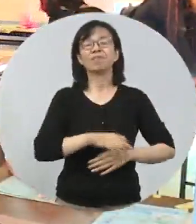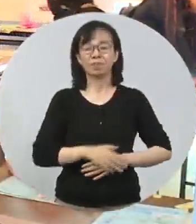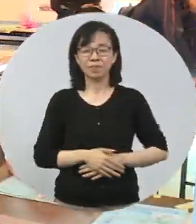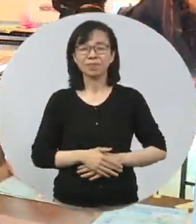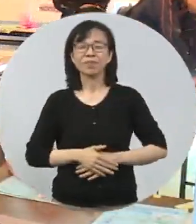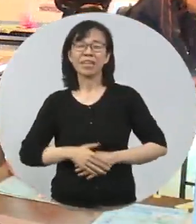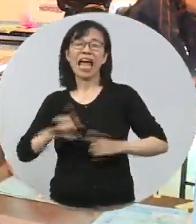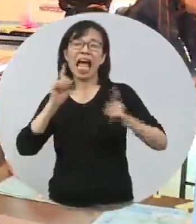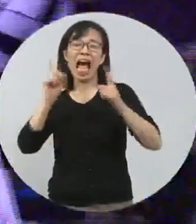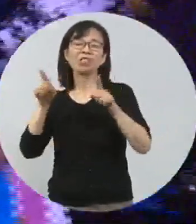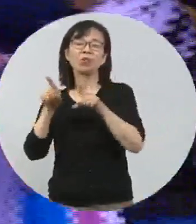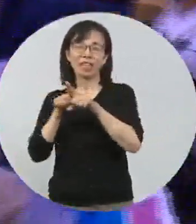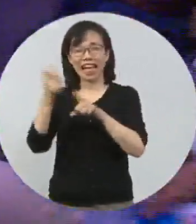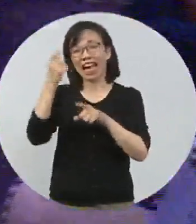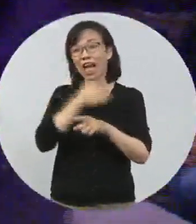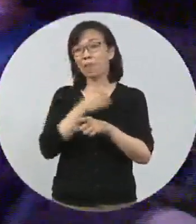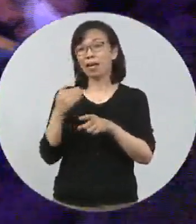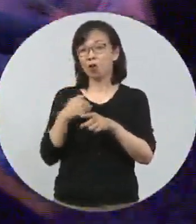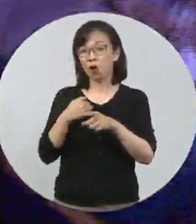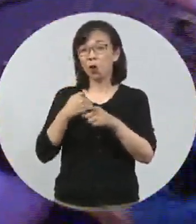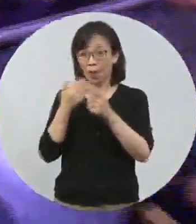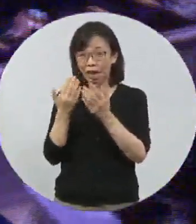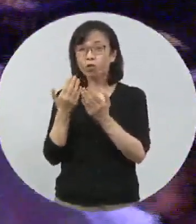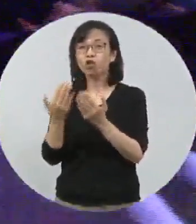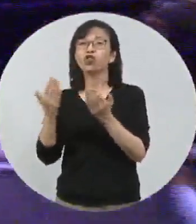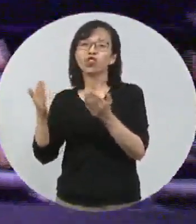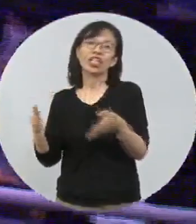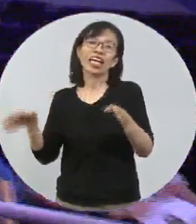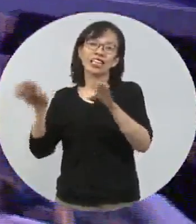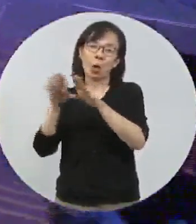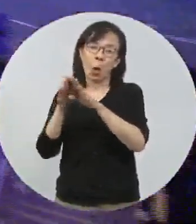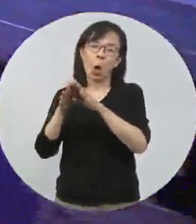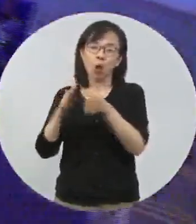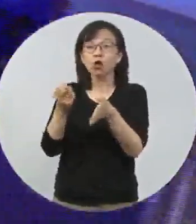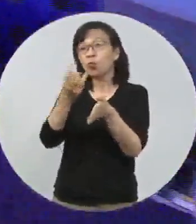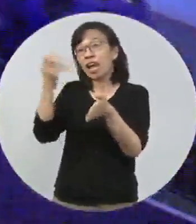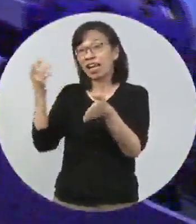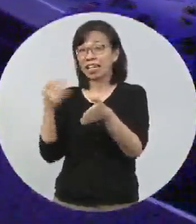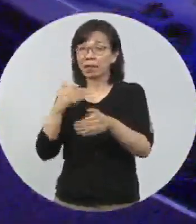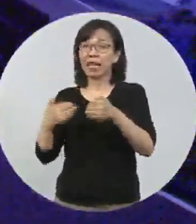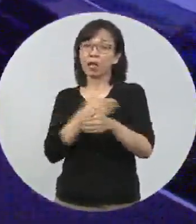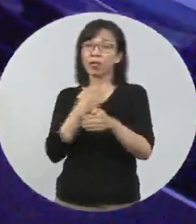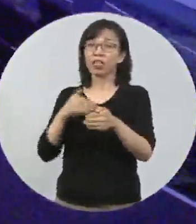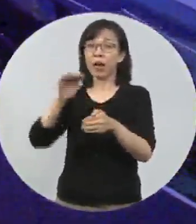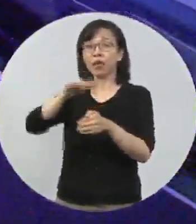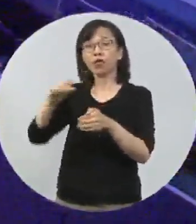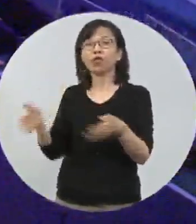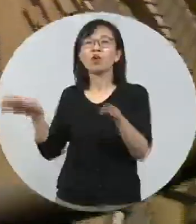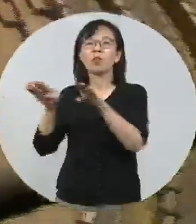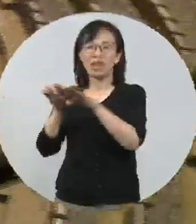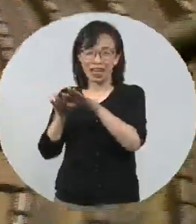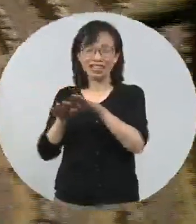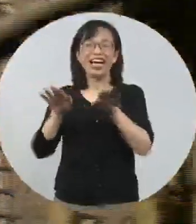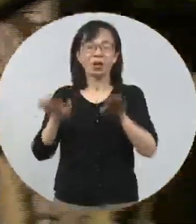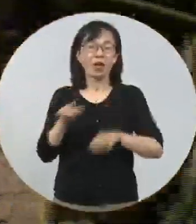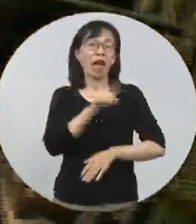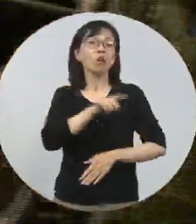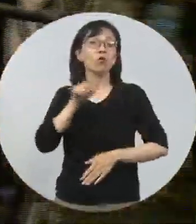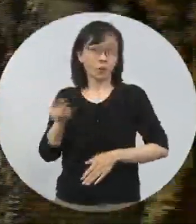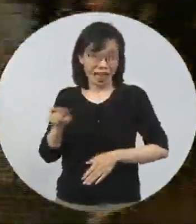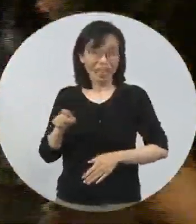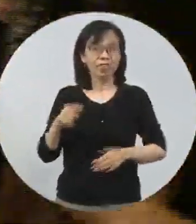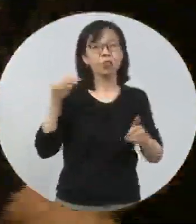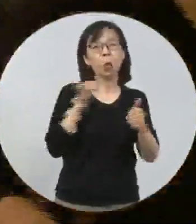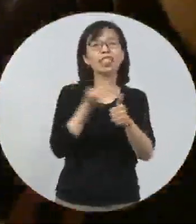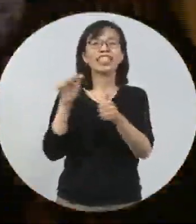、遊びながら学べる展示ホールやプラネタリウムが楽しめる子ども館、今回その2つの